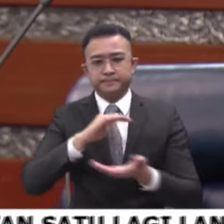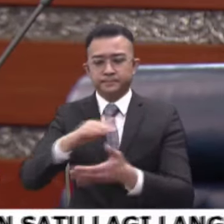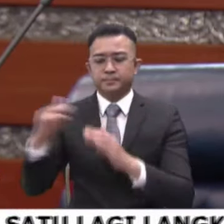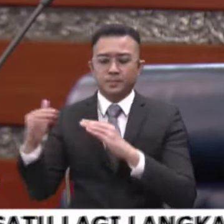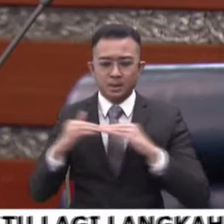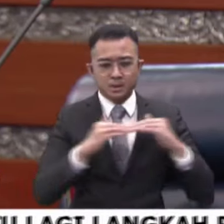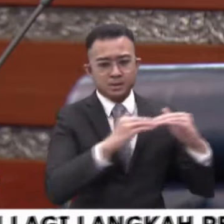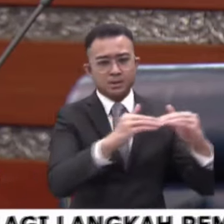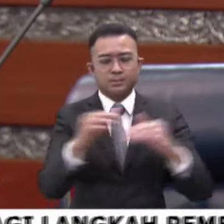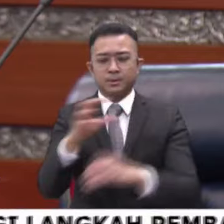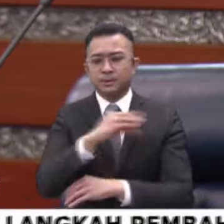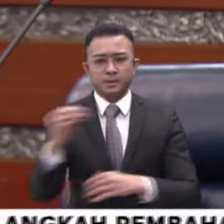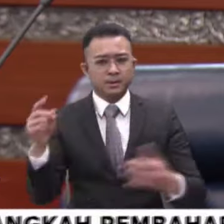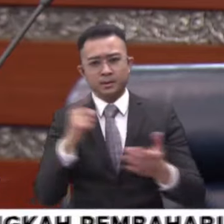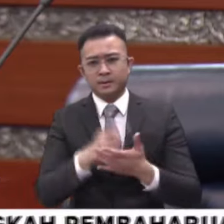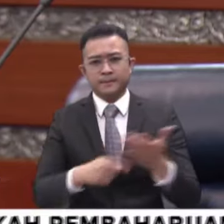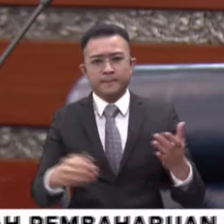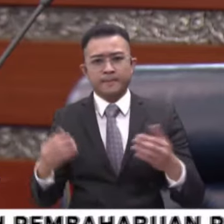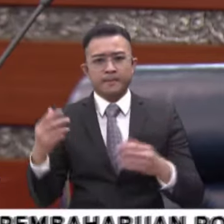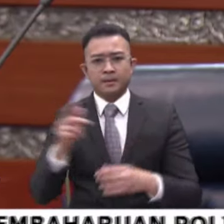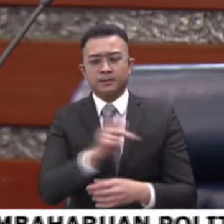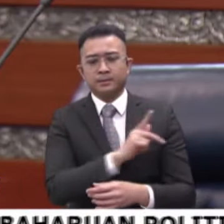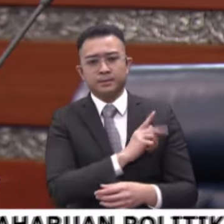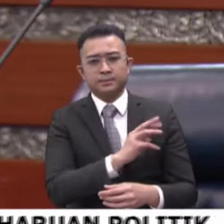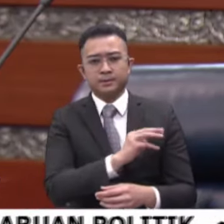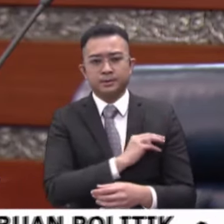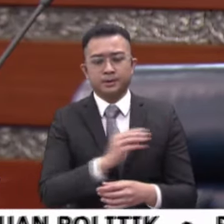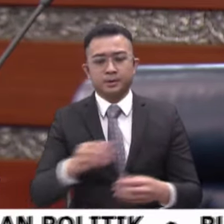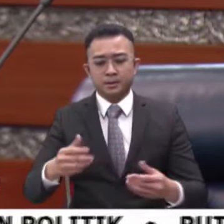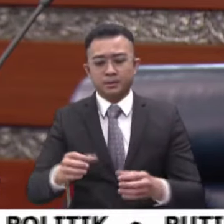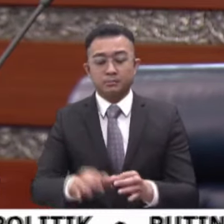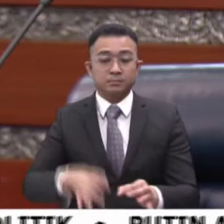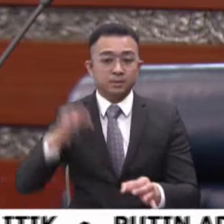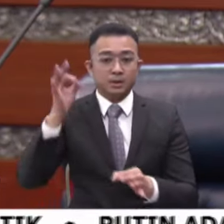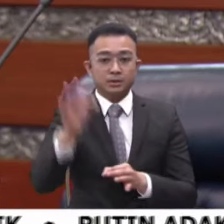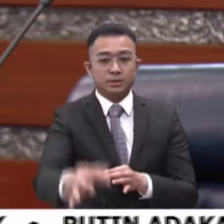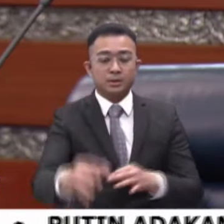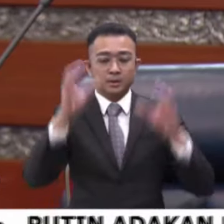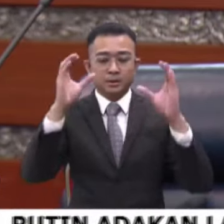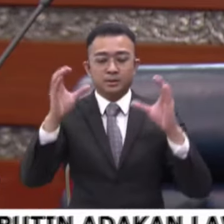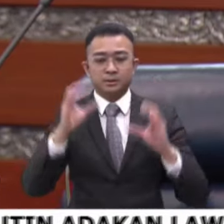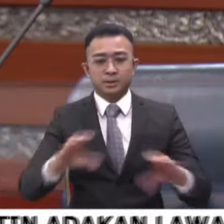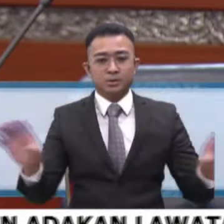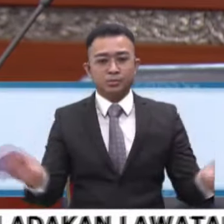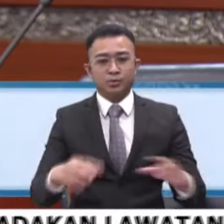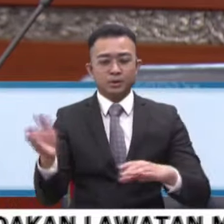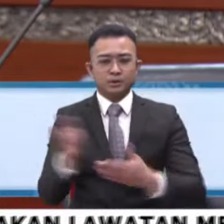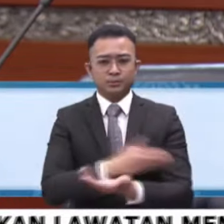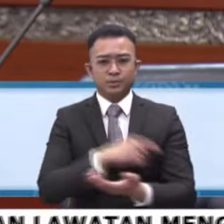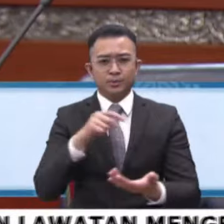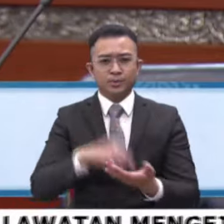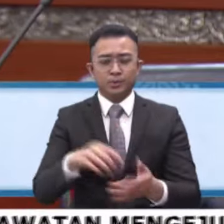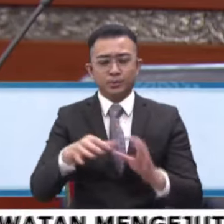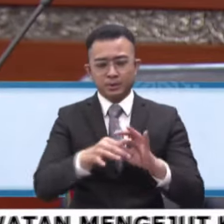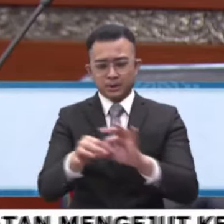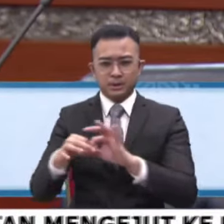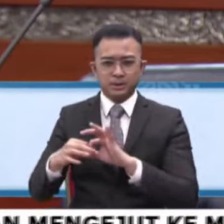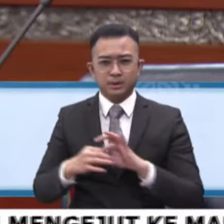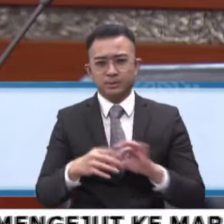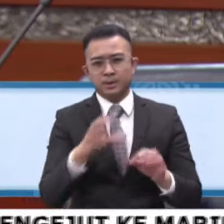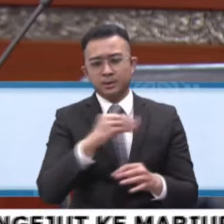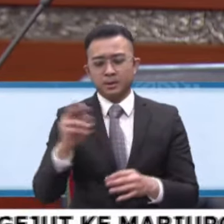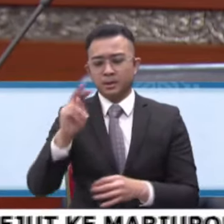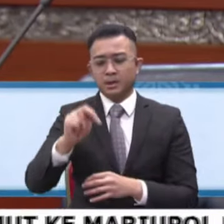saksama dan adakah a kementerian akan melanjutkan ya cara yang mereka buat sebelum ini itu bekerjasama